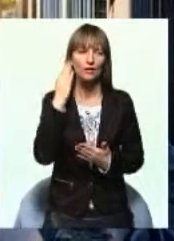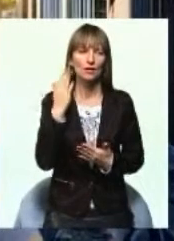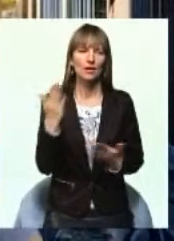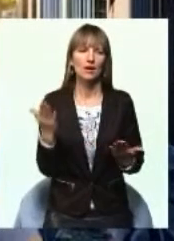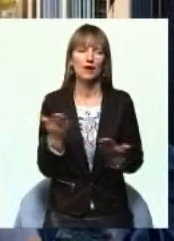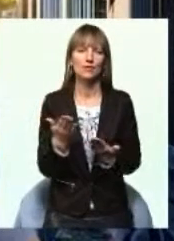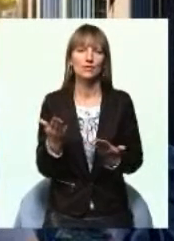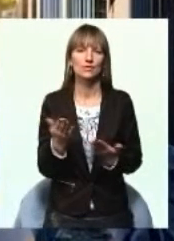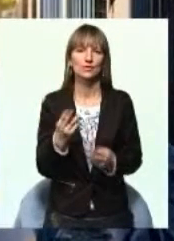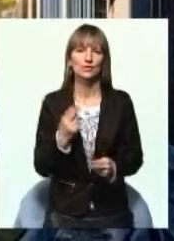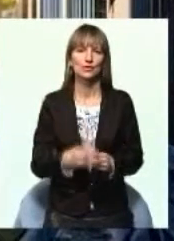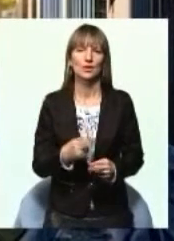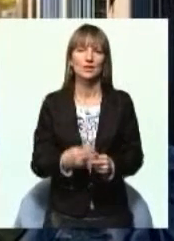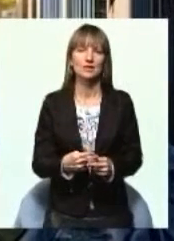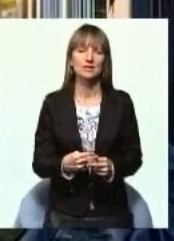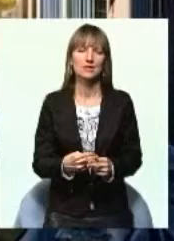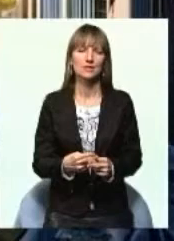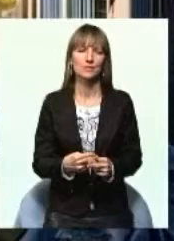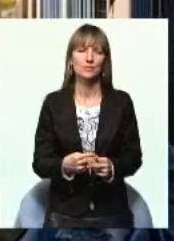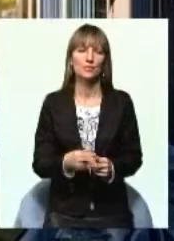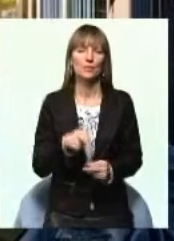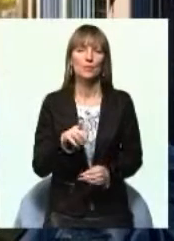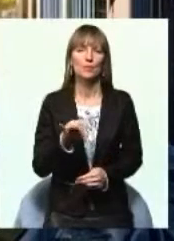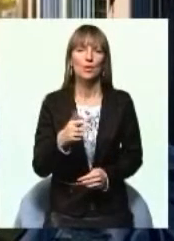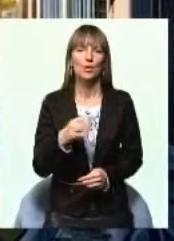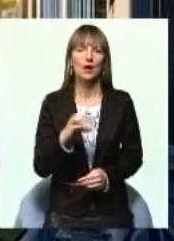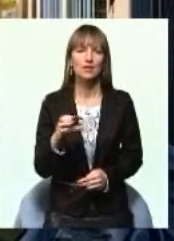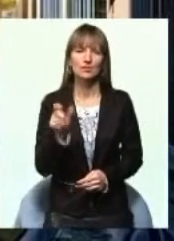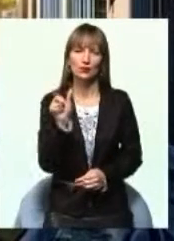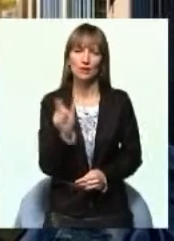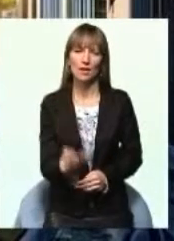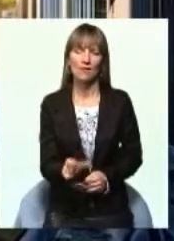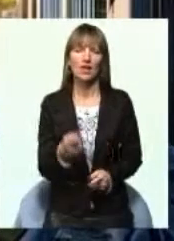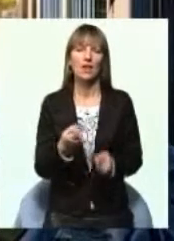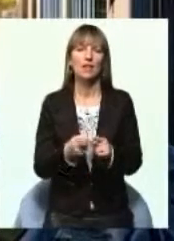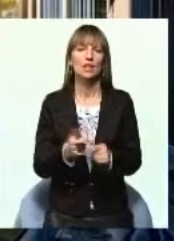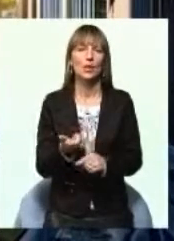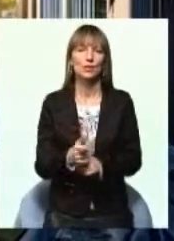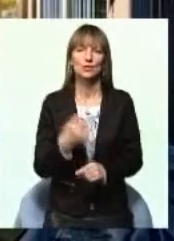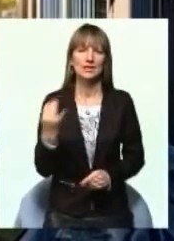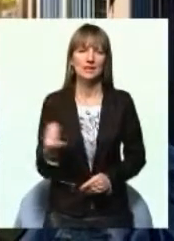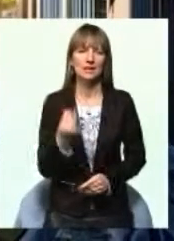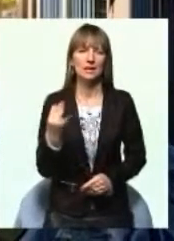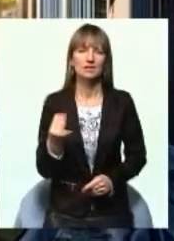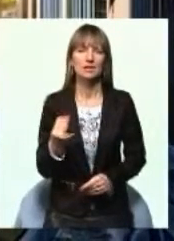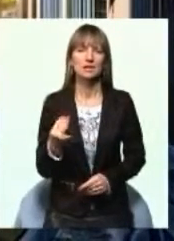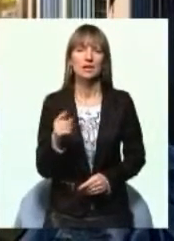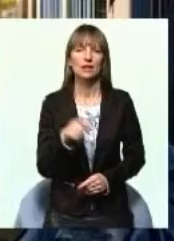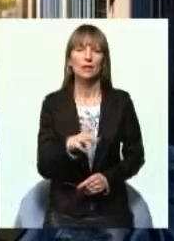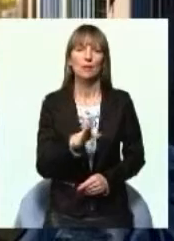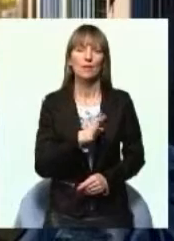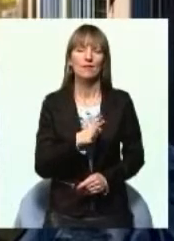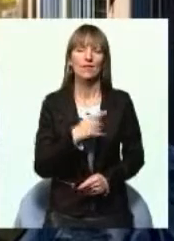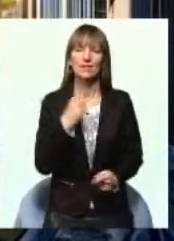штуку, железо. Прогрессивный человек – это очень интересно. Они